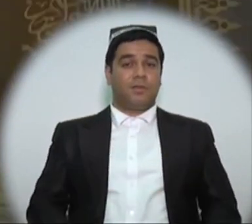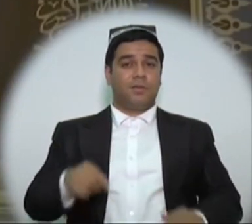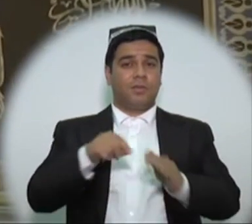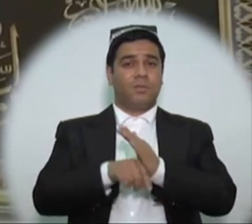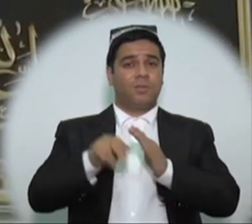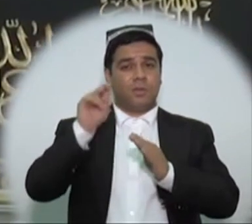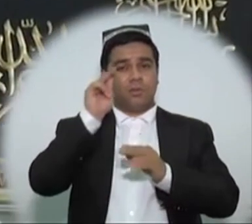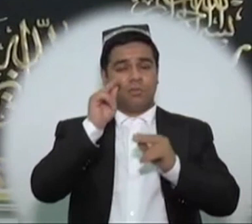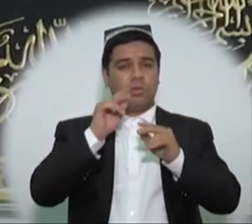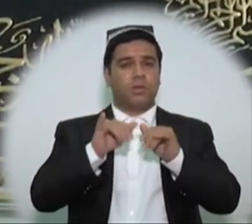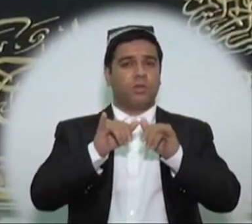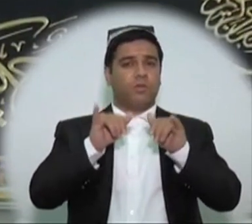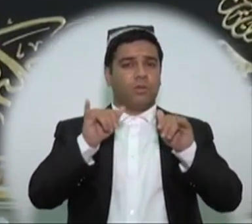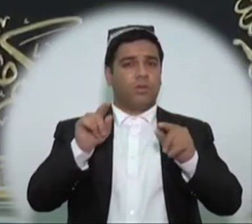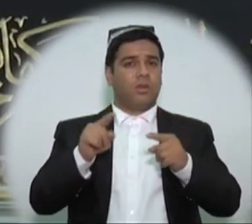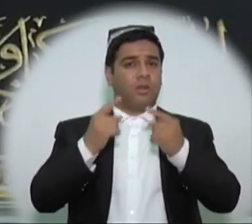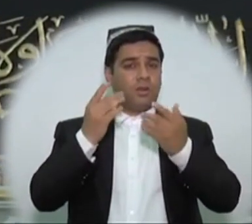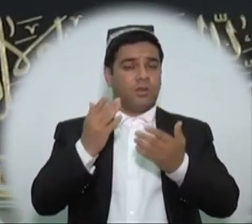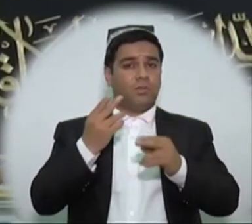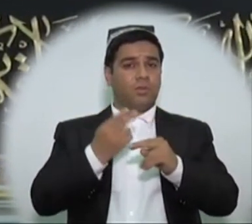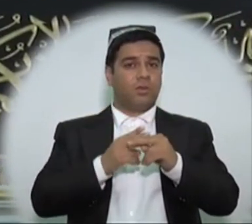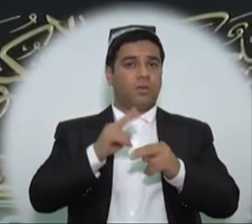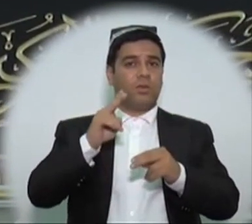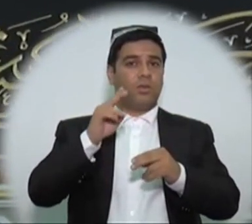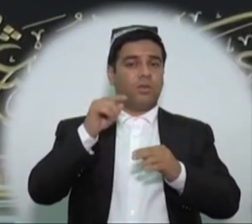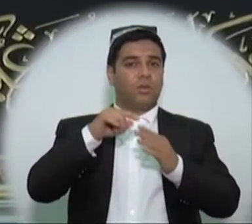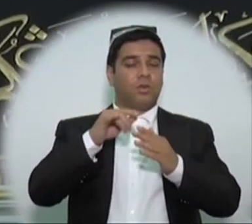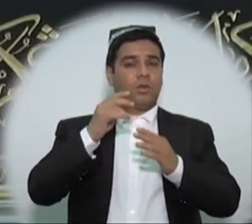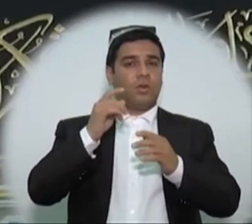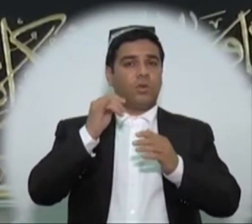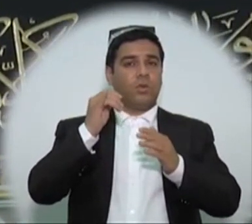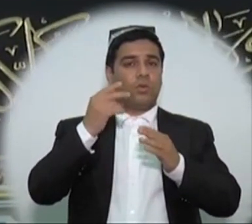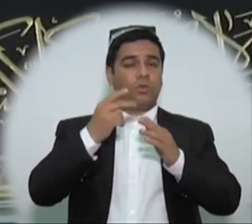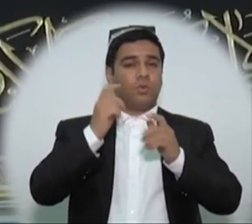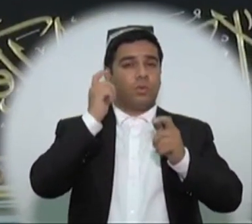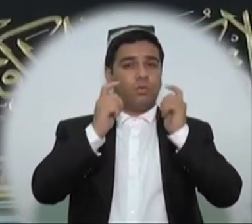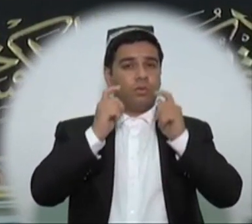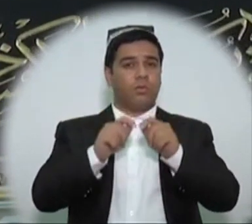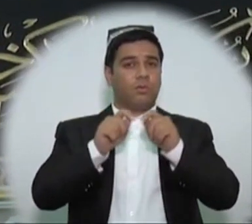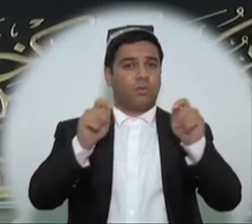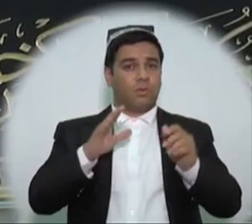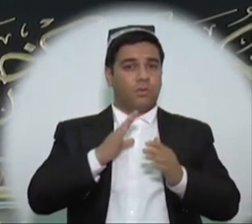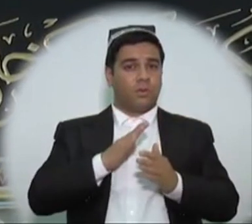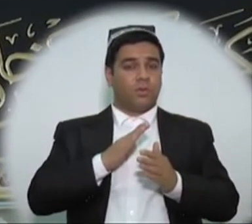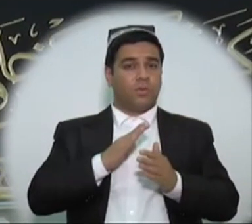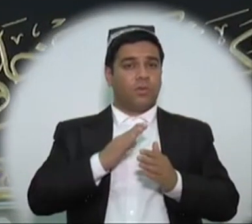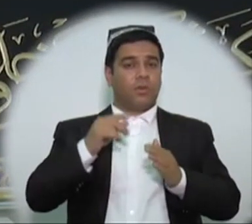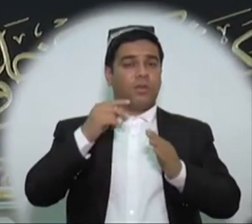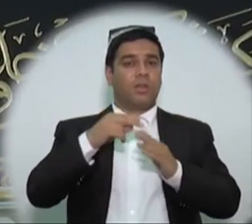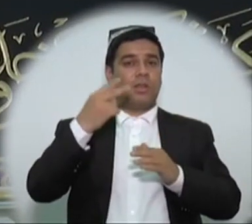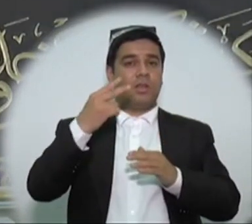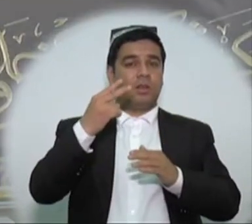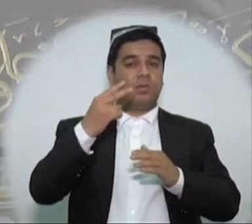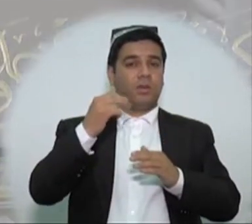muassasalari rivojlanib borib, Darul Funun universitet darajasiga yetgani, bundan 20